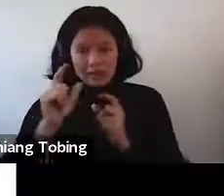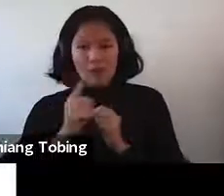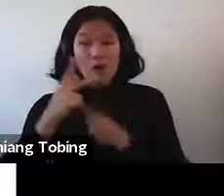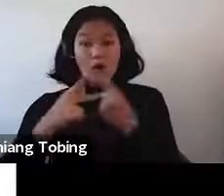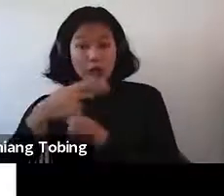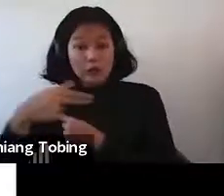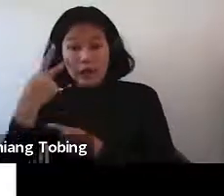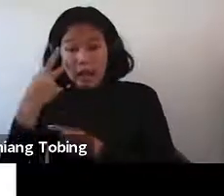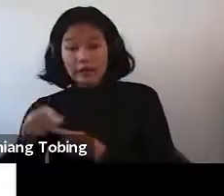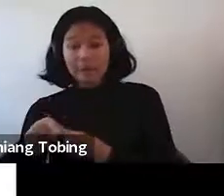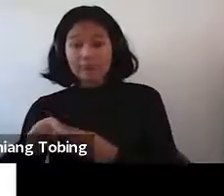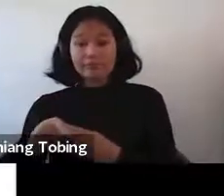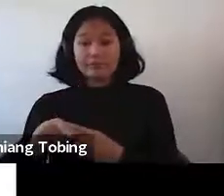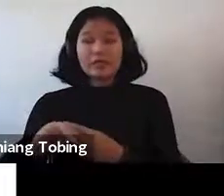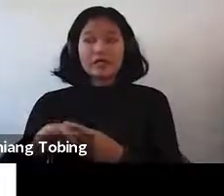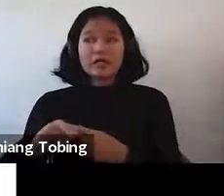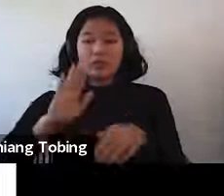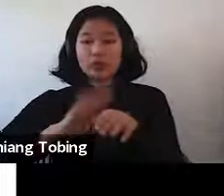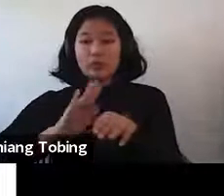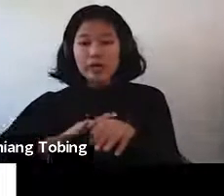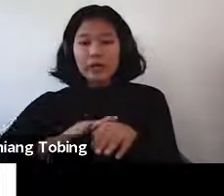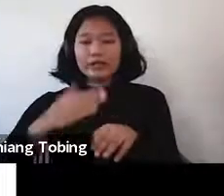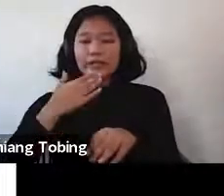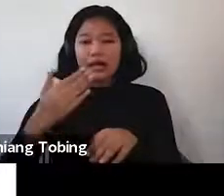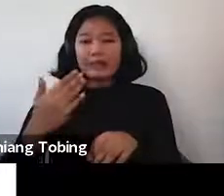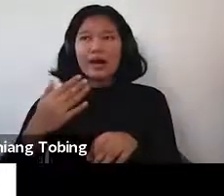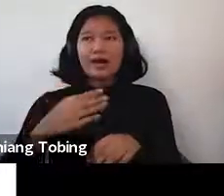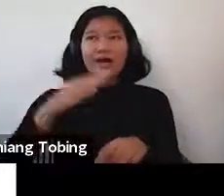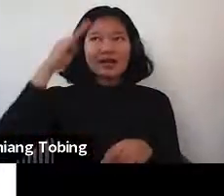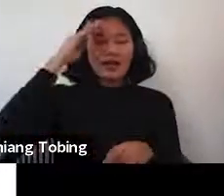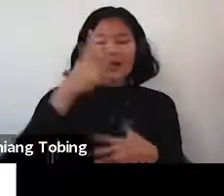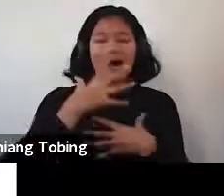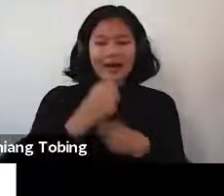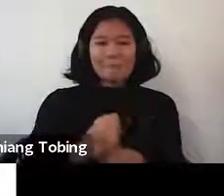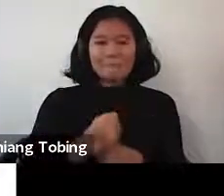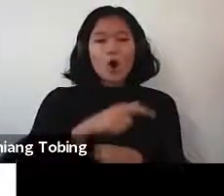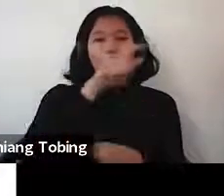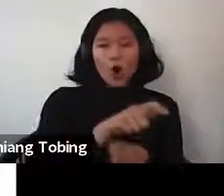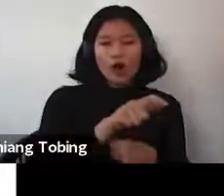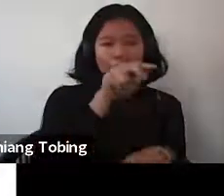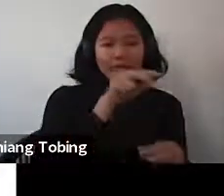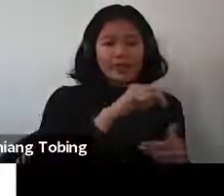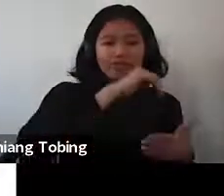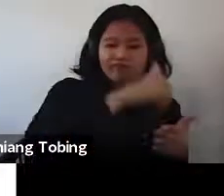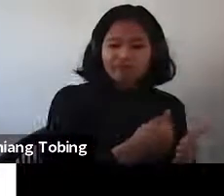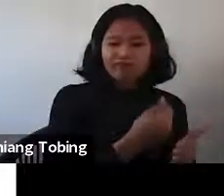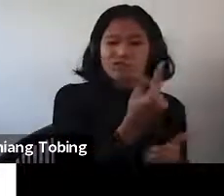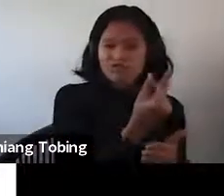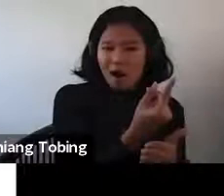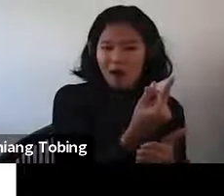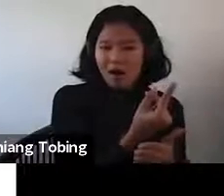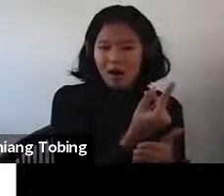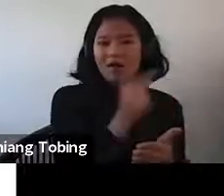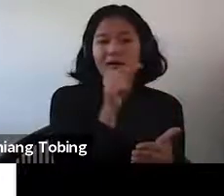di banyak tempat secara kultural itu, laki-laki diharapkan untuk menjadi pencari nafkah utama. Jadi ketika